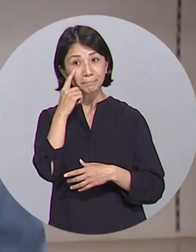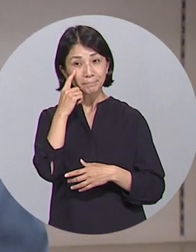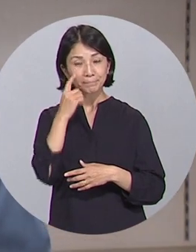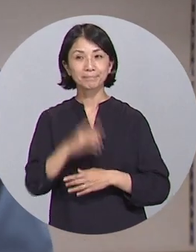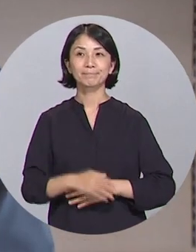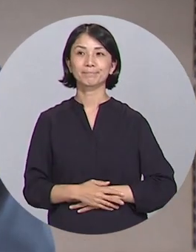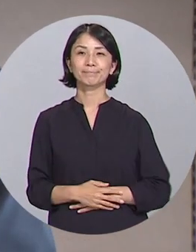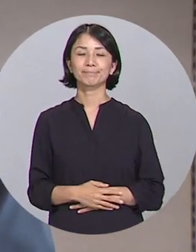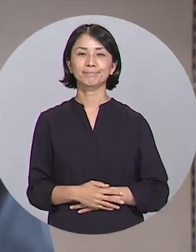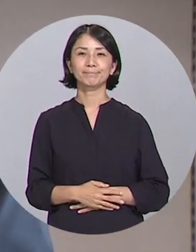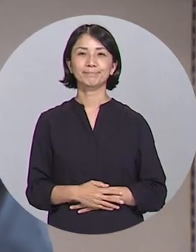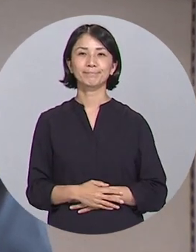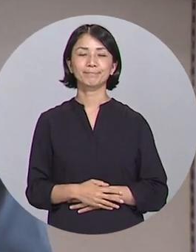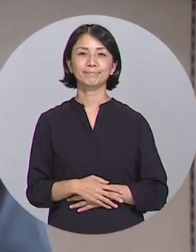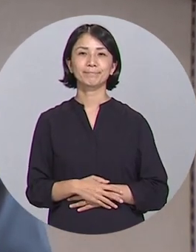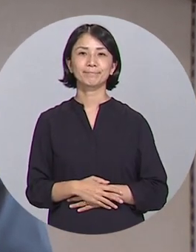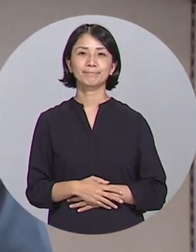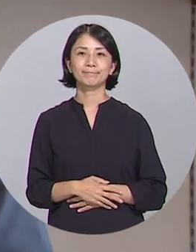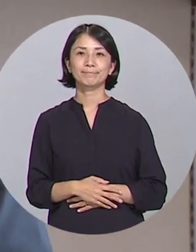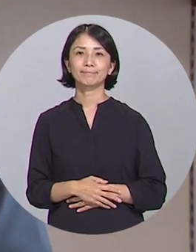う